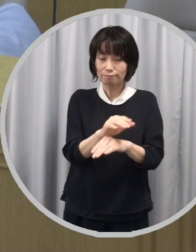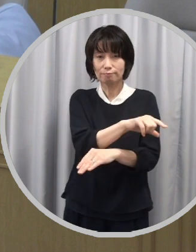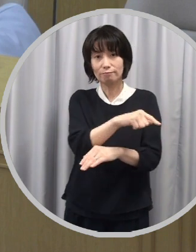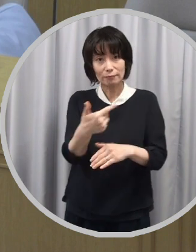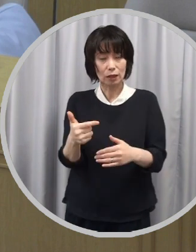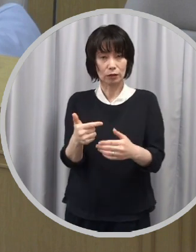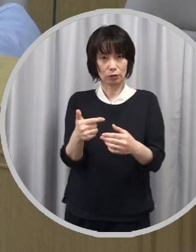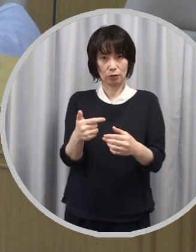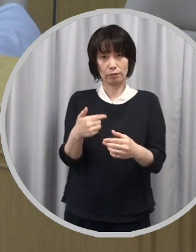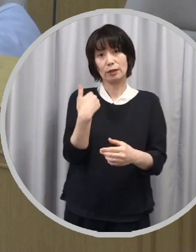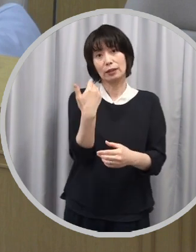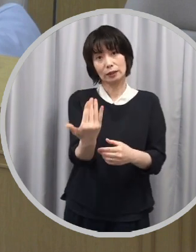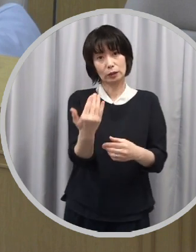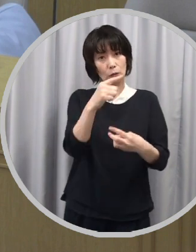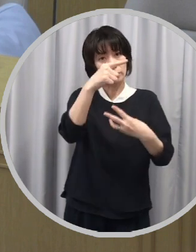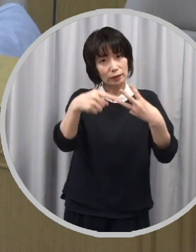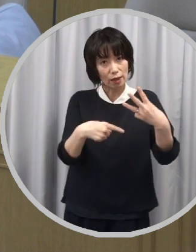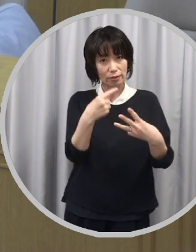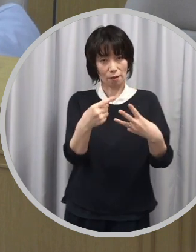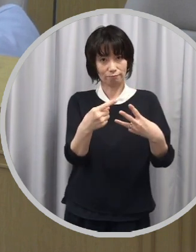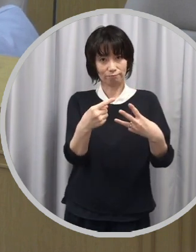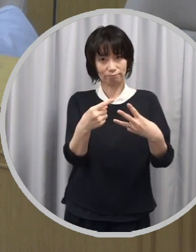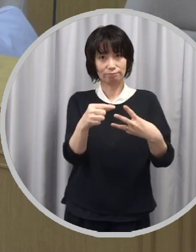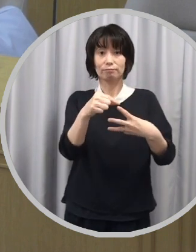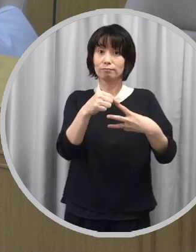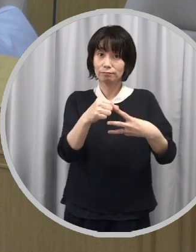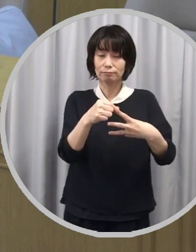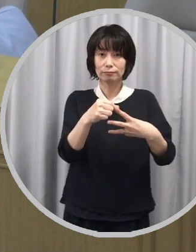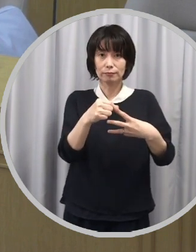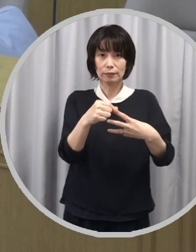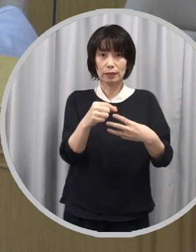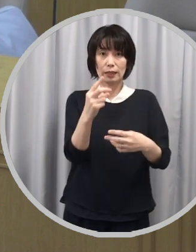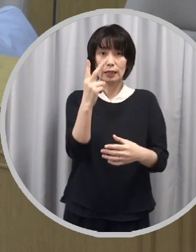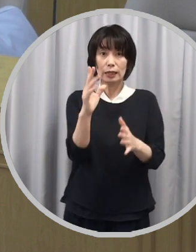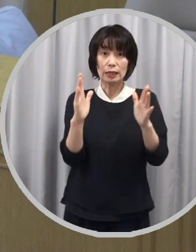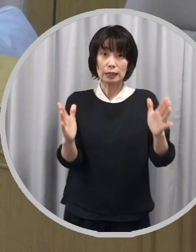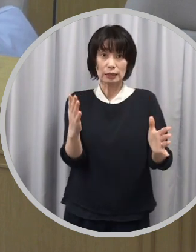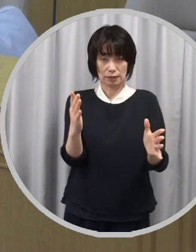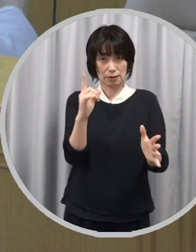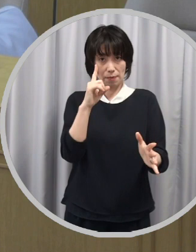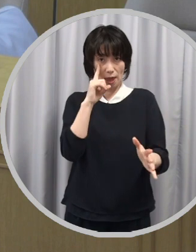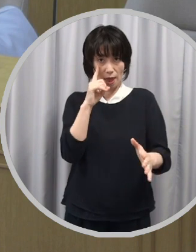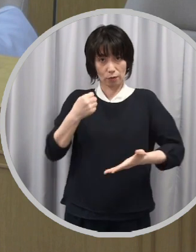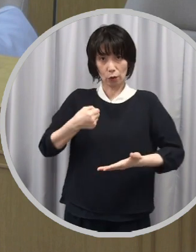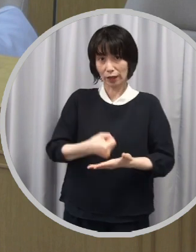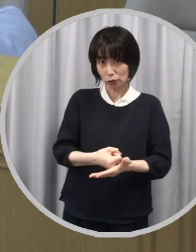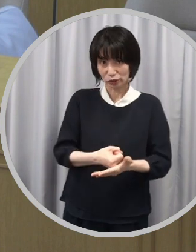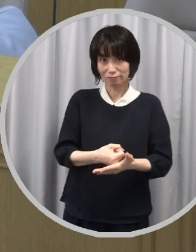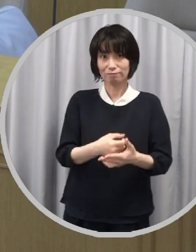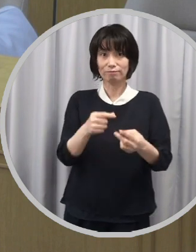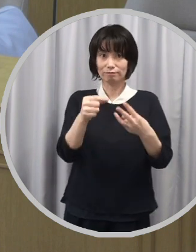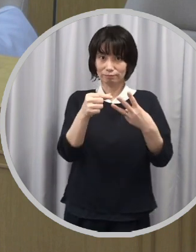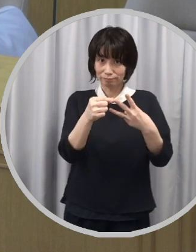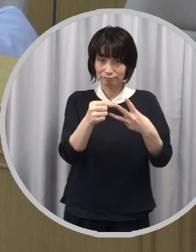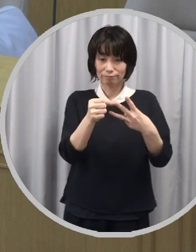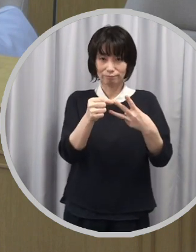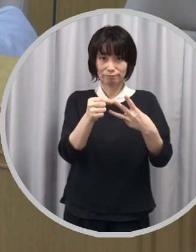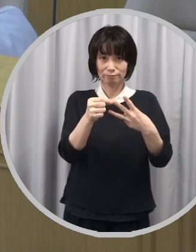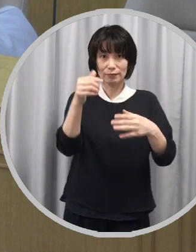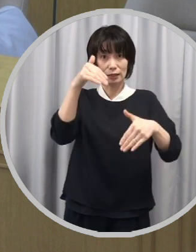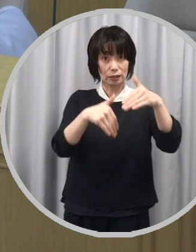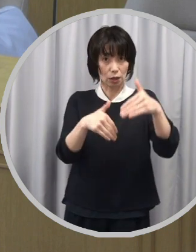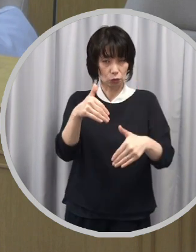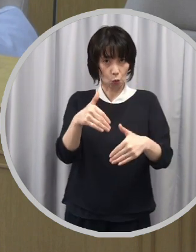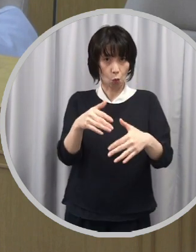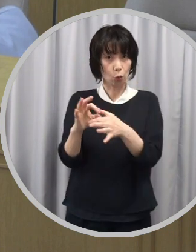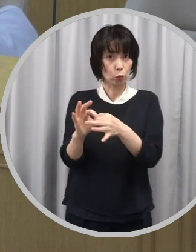たりお伺いをいたします。はじめに2期目の決意について、次に選挙戦を通して